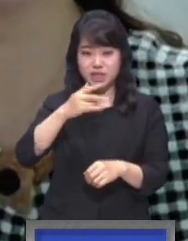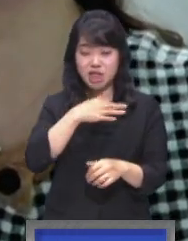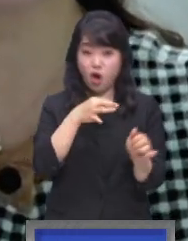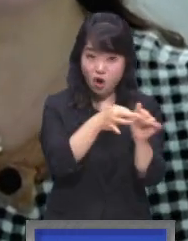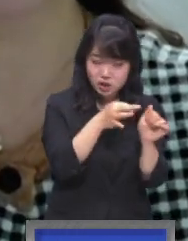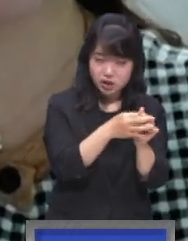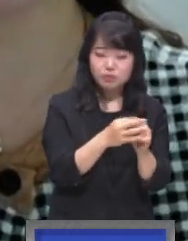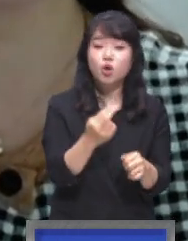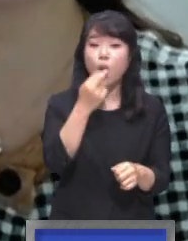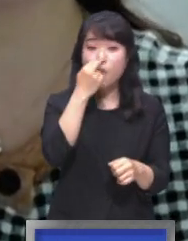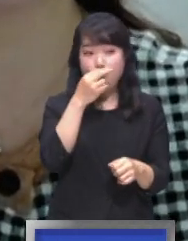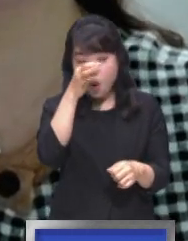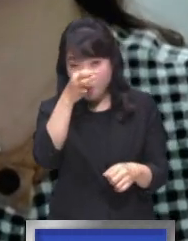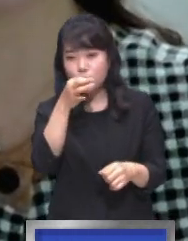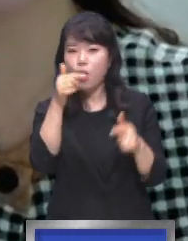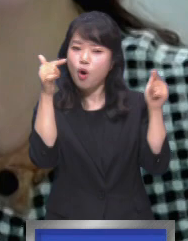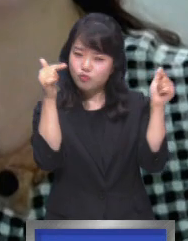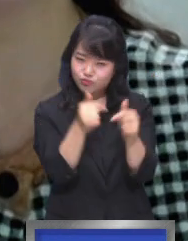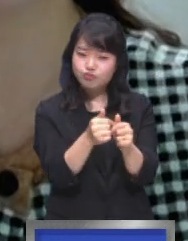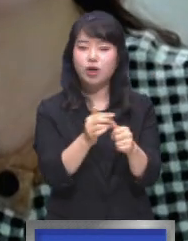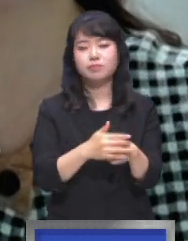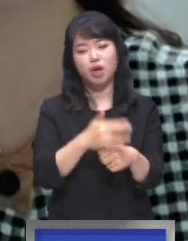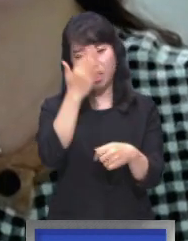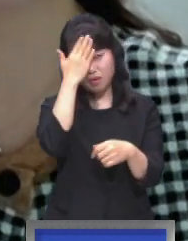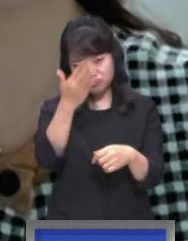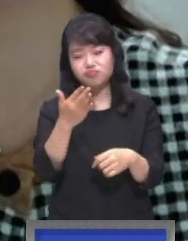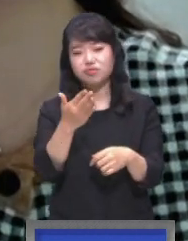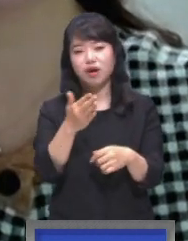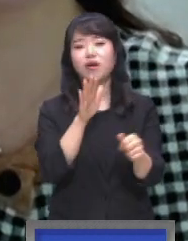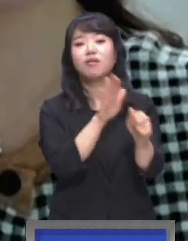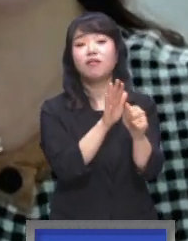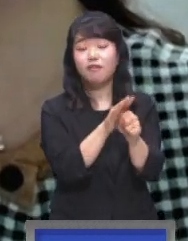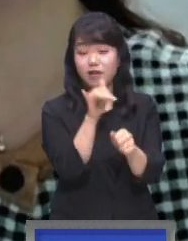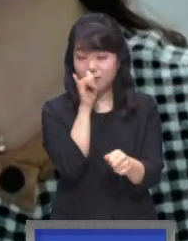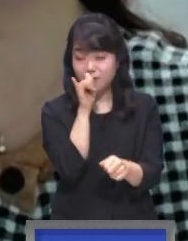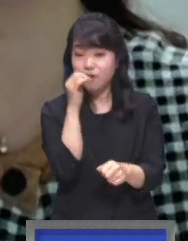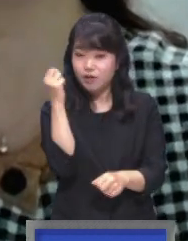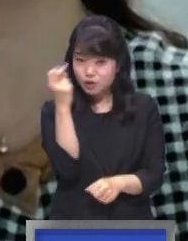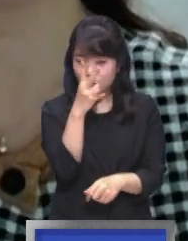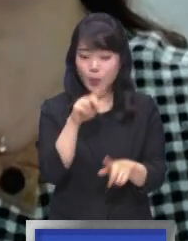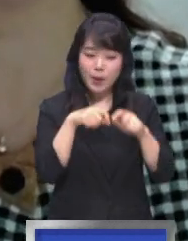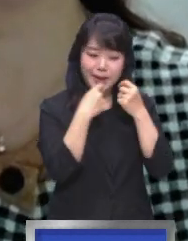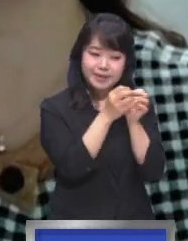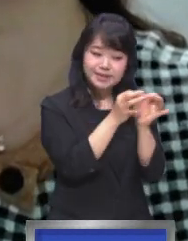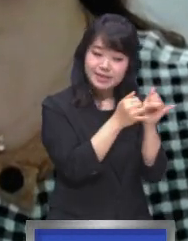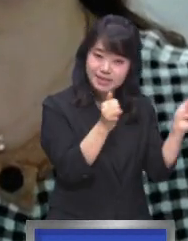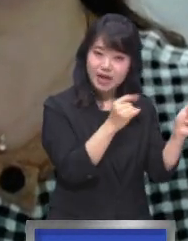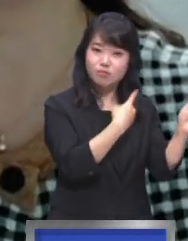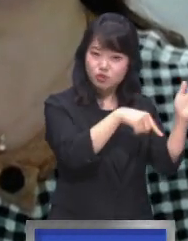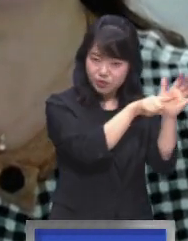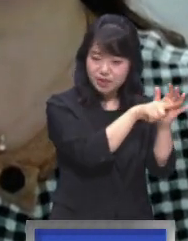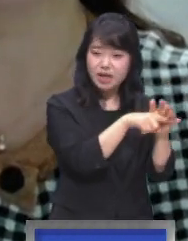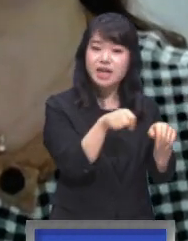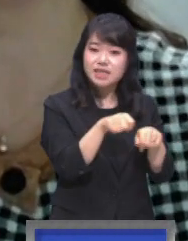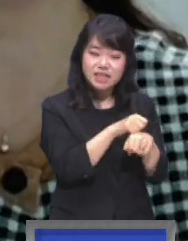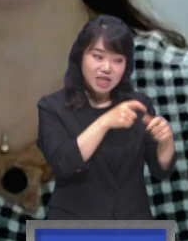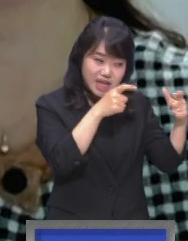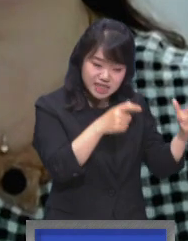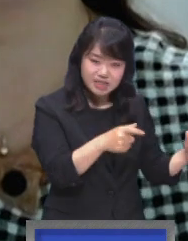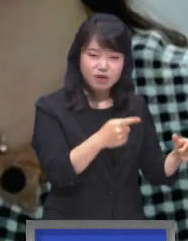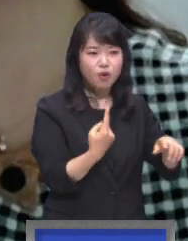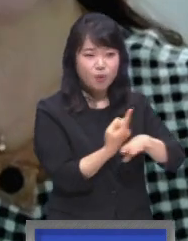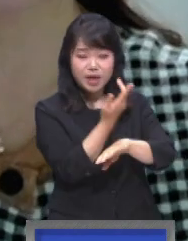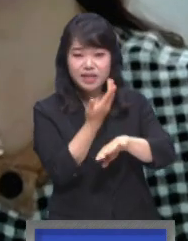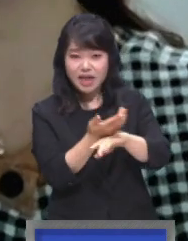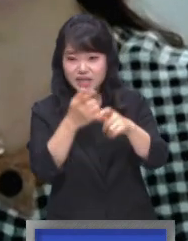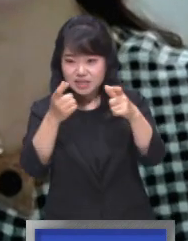등 보험료를 감면하거나 면제하는 정책도 있고요. 또 소상공인들이 특정 지역이나 산업